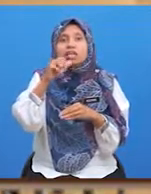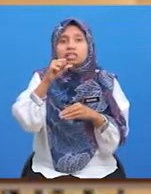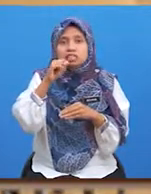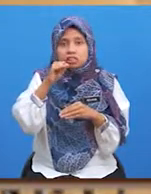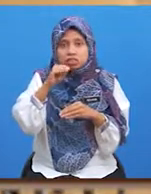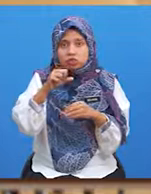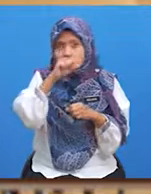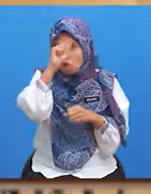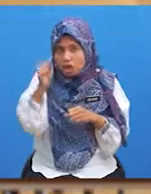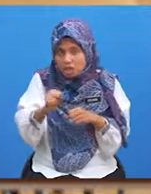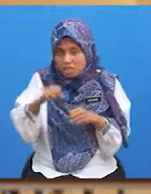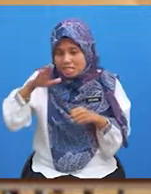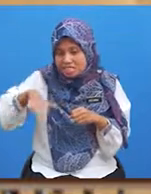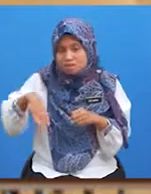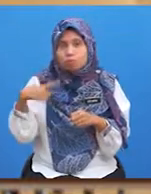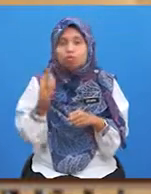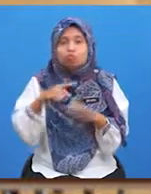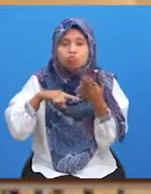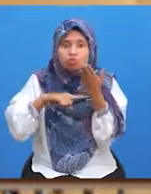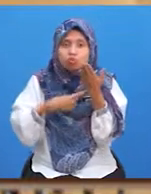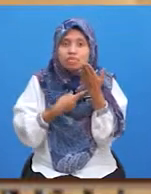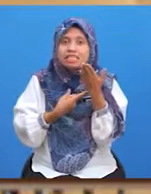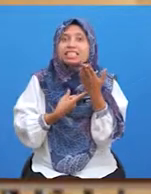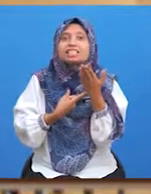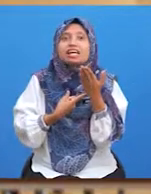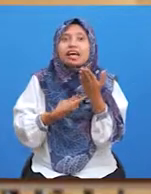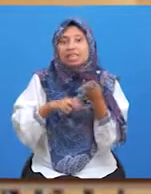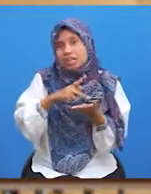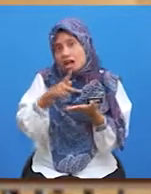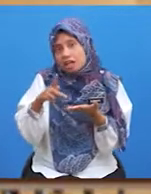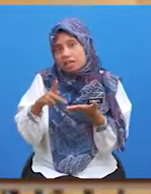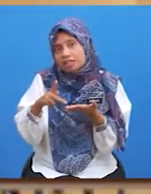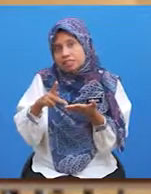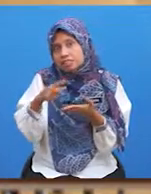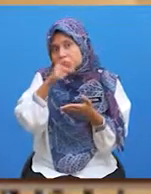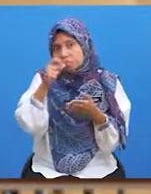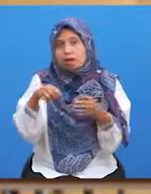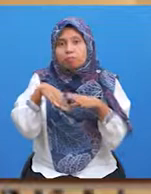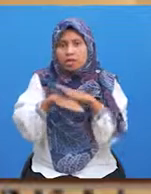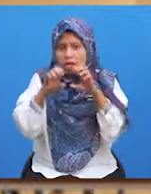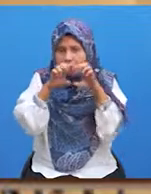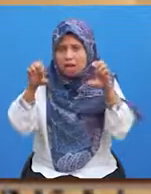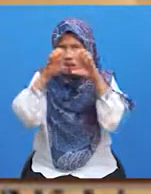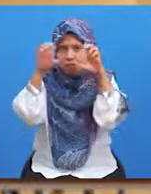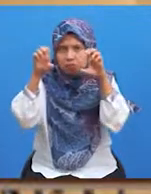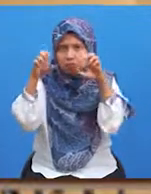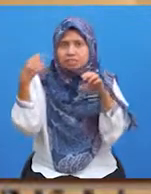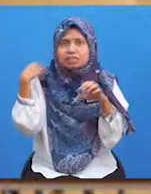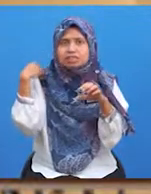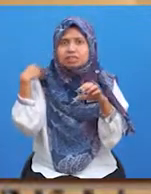sebelum kita memulakan penulisan kerana setiap elemen dalam soalan